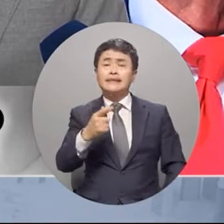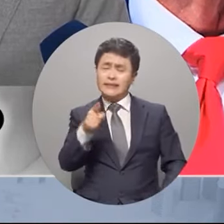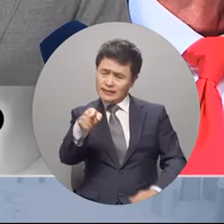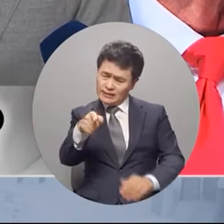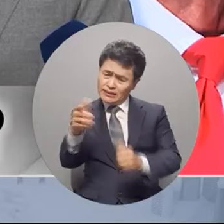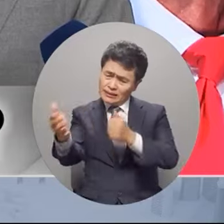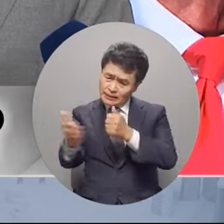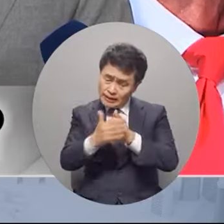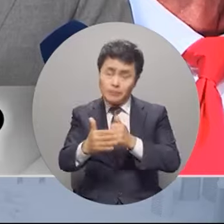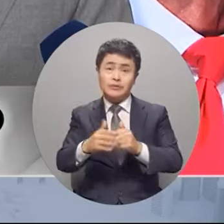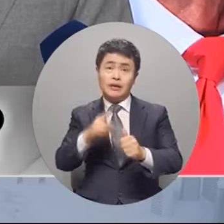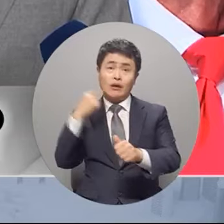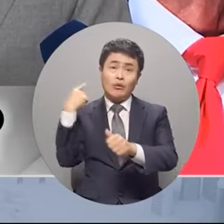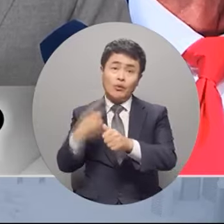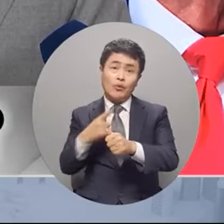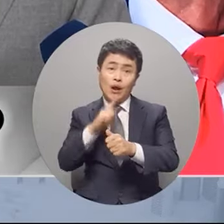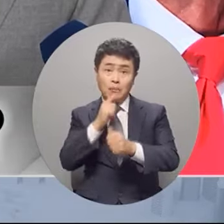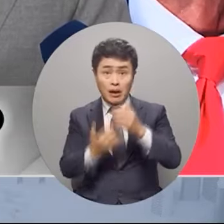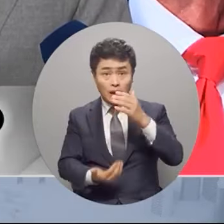시작